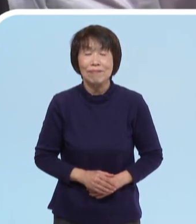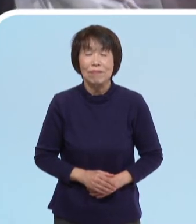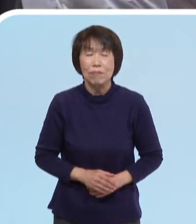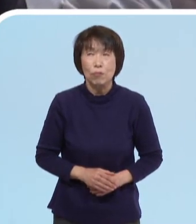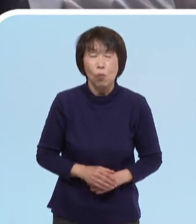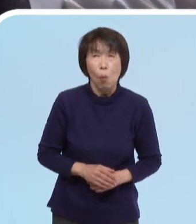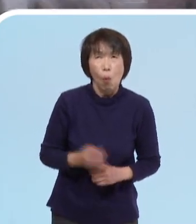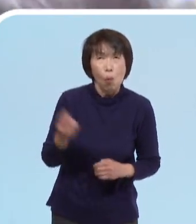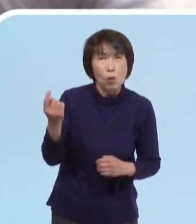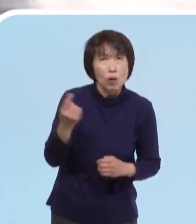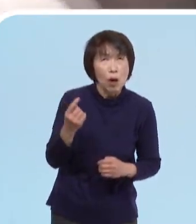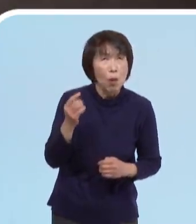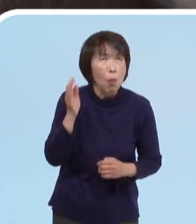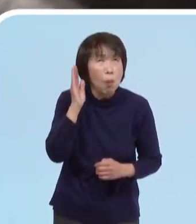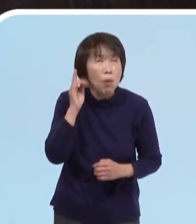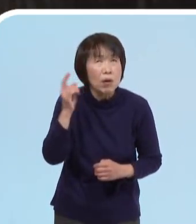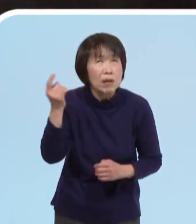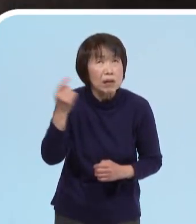あ、すごい、